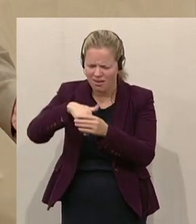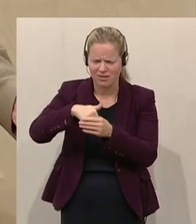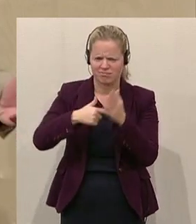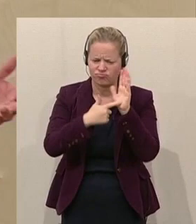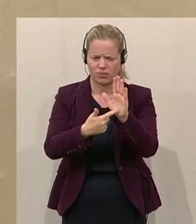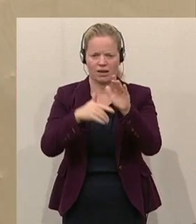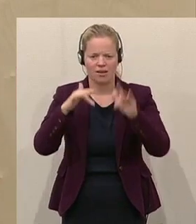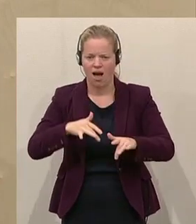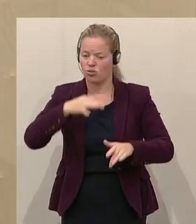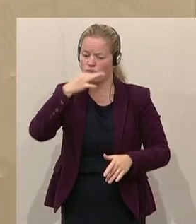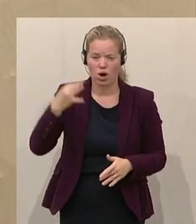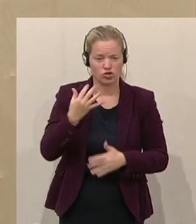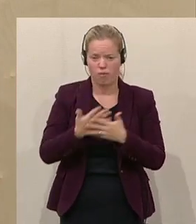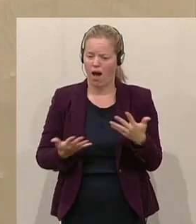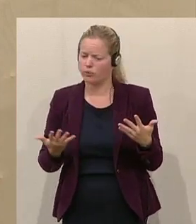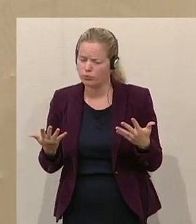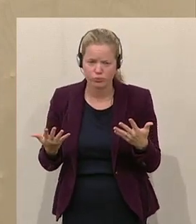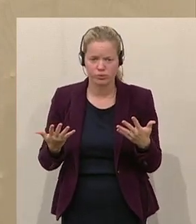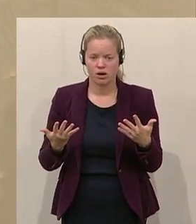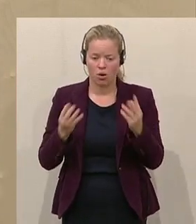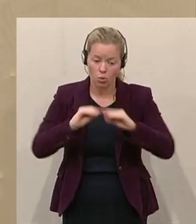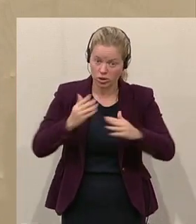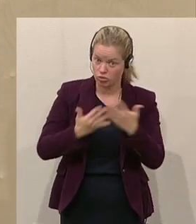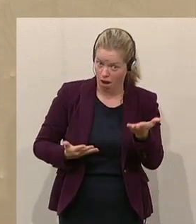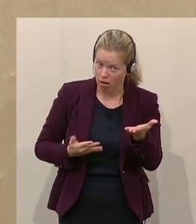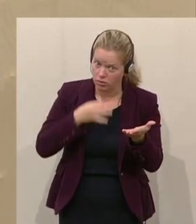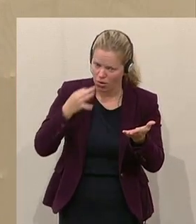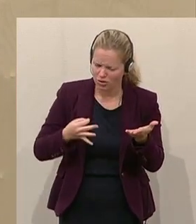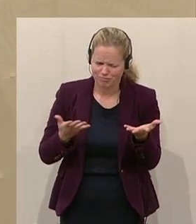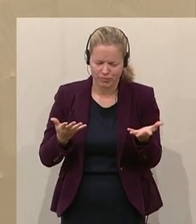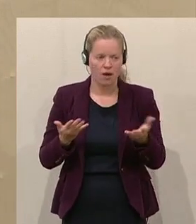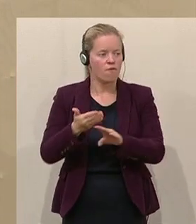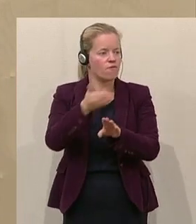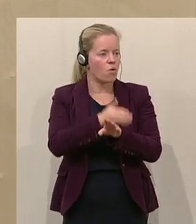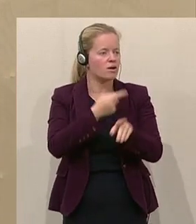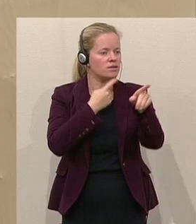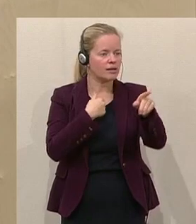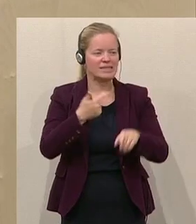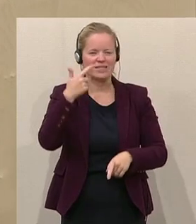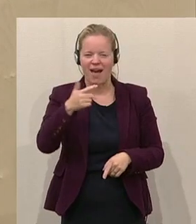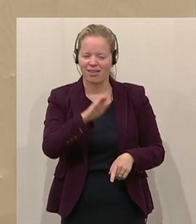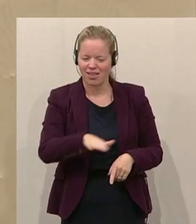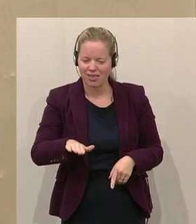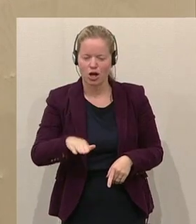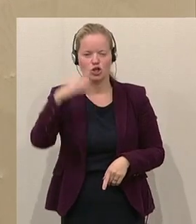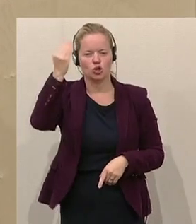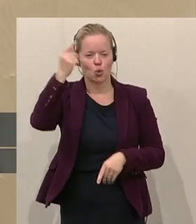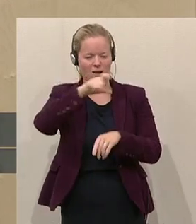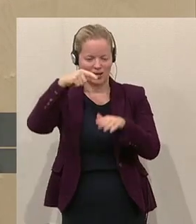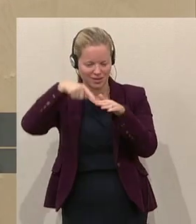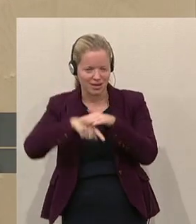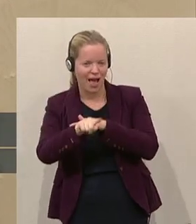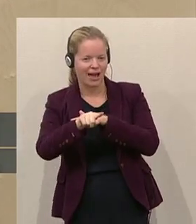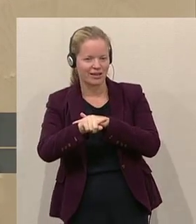mit der herrschenden Unterrichtssprache. Und Herr Kollege Walser, Sie haben vorhin das Beispiel gebracht, dass 2 Tschetschenenkinder in eine Schulklasse kommen und dann das